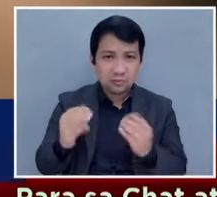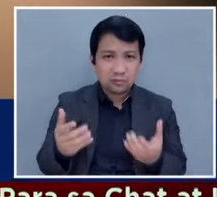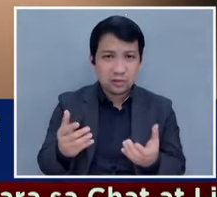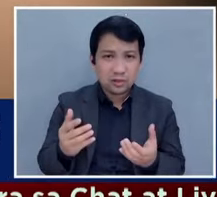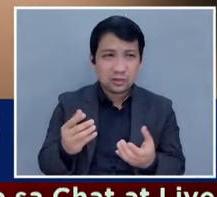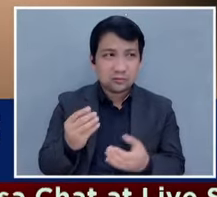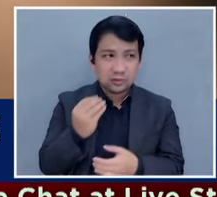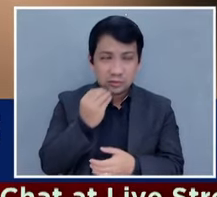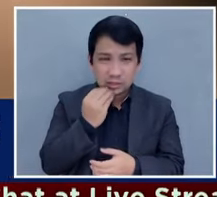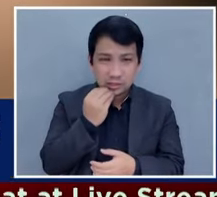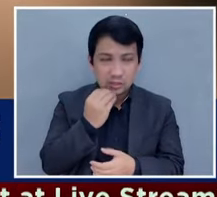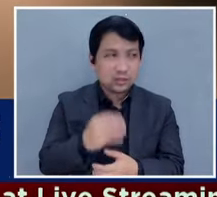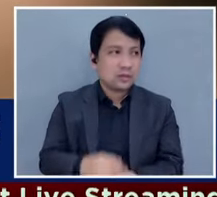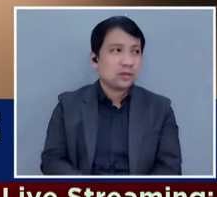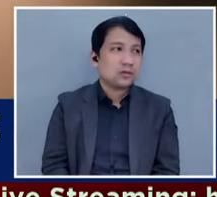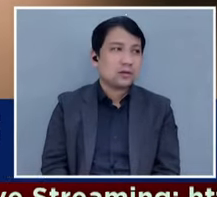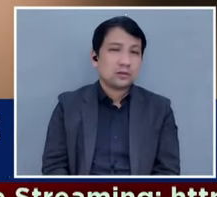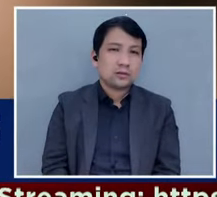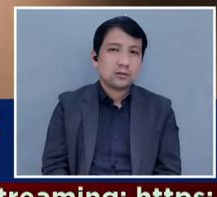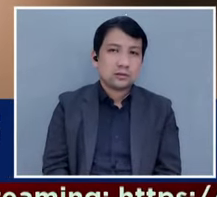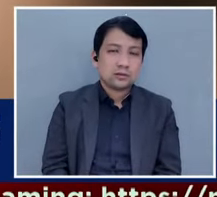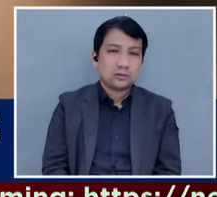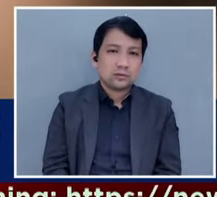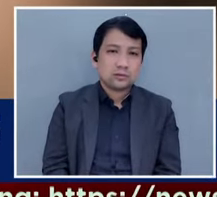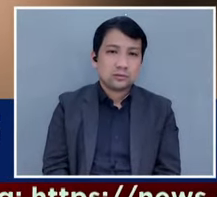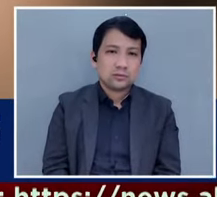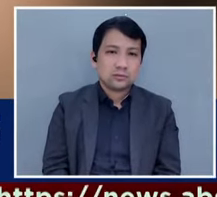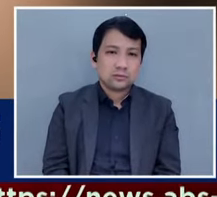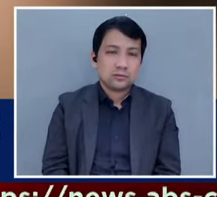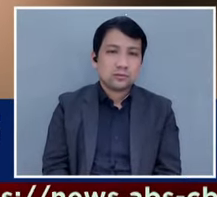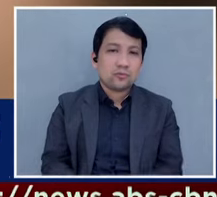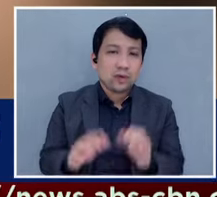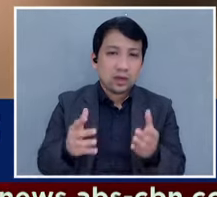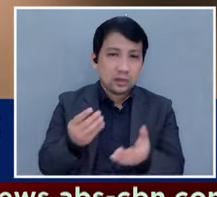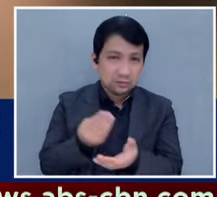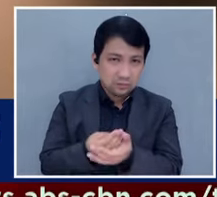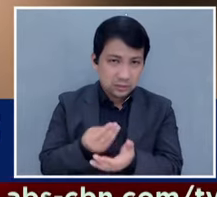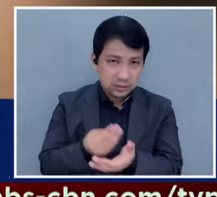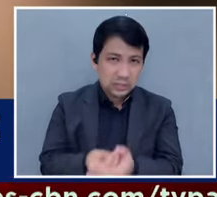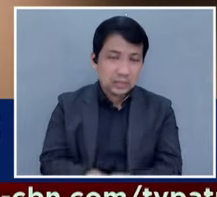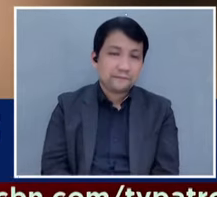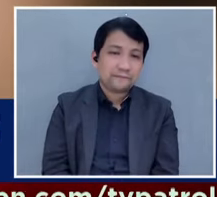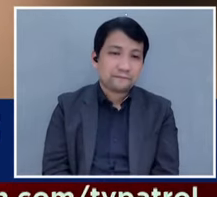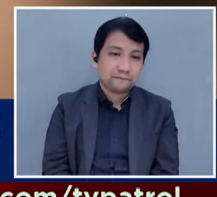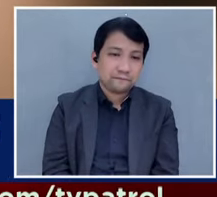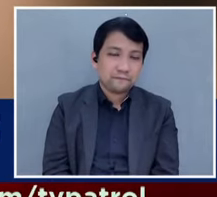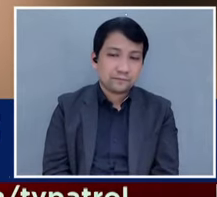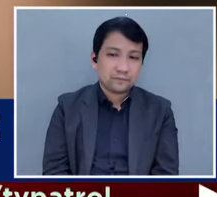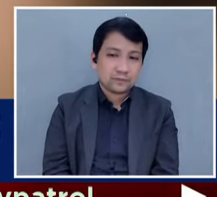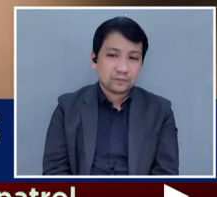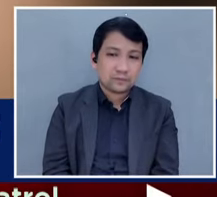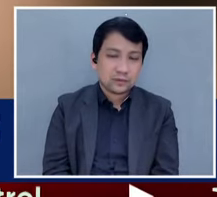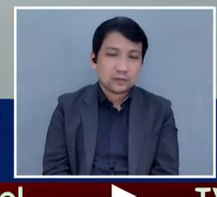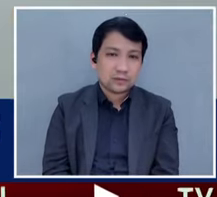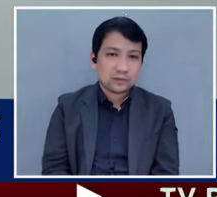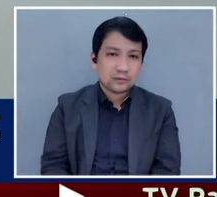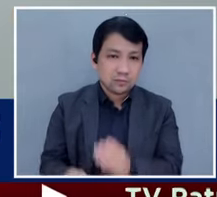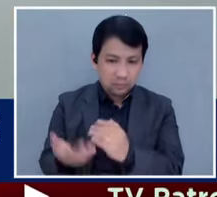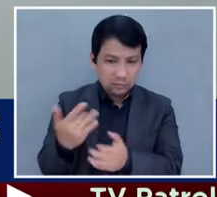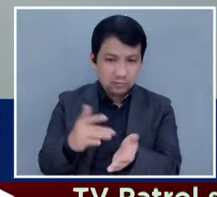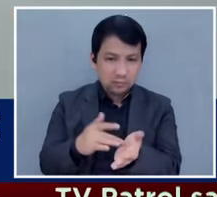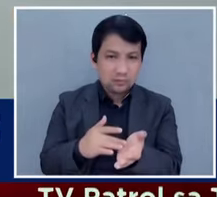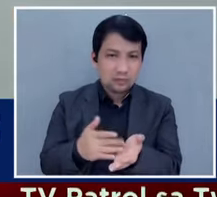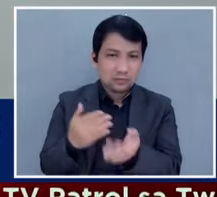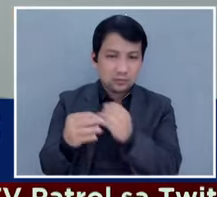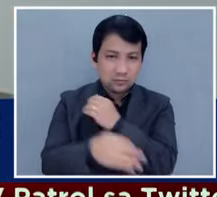at naano lang ako sa pera sir. Kasi sinuyo ako ng foreigner na ganyan.